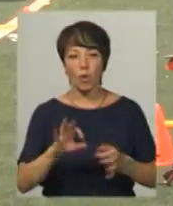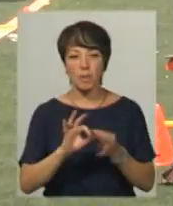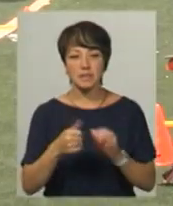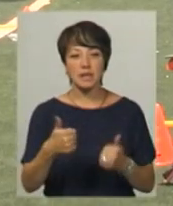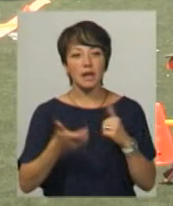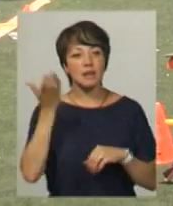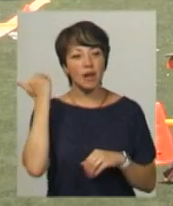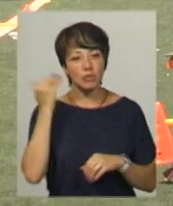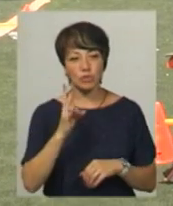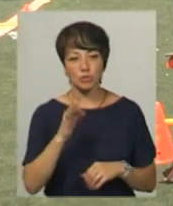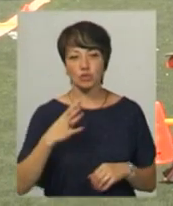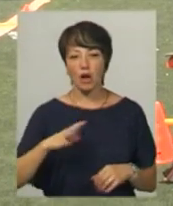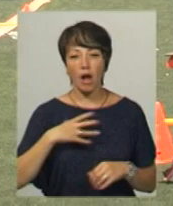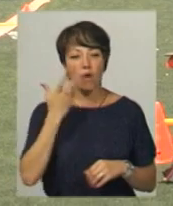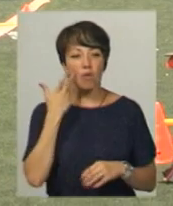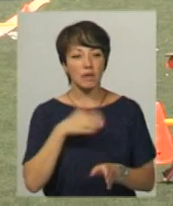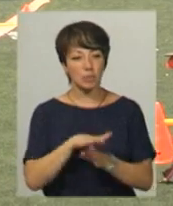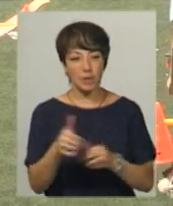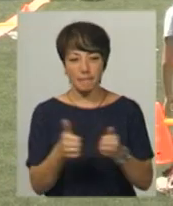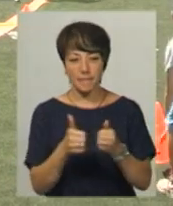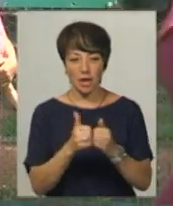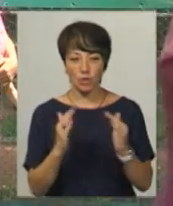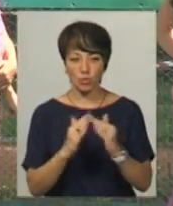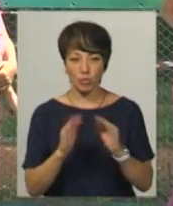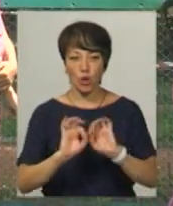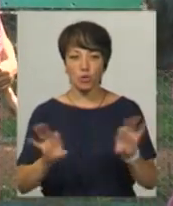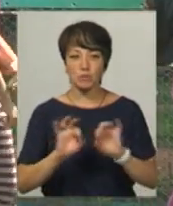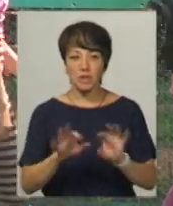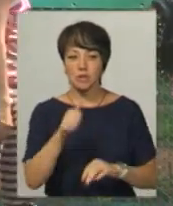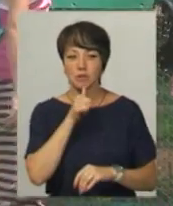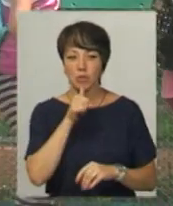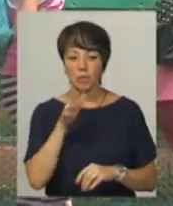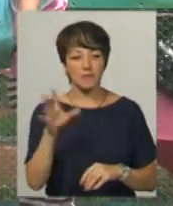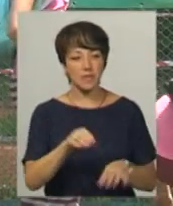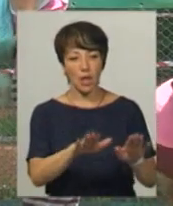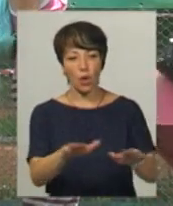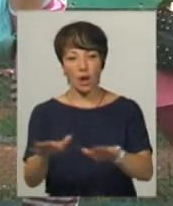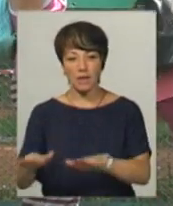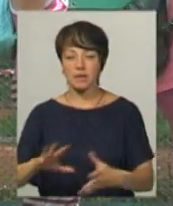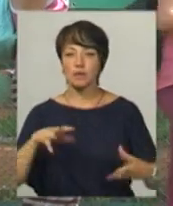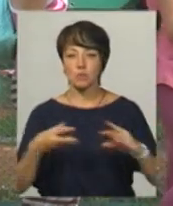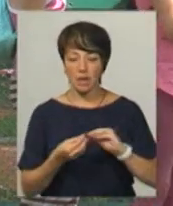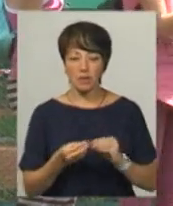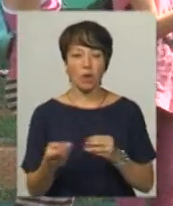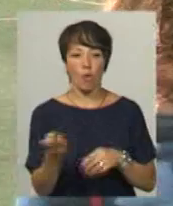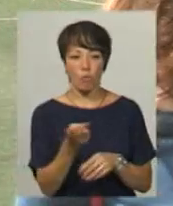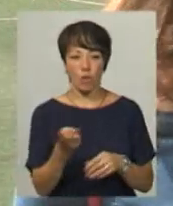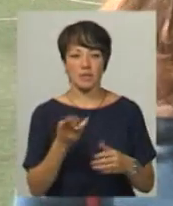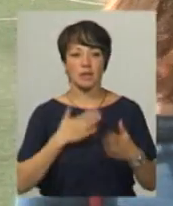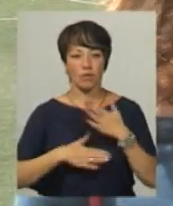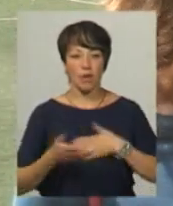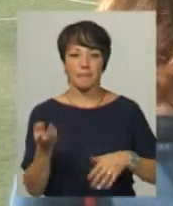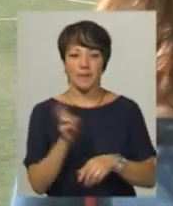ігри давно та чекали, коли вони проходитимуть неподалік від дому. Розповідає, спробували всі локації. Результатами обоє задоволені.